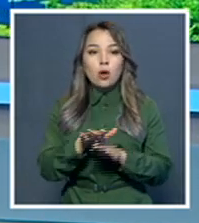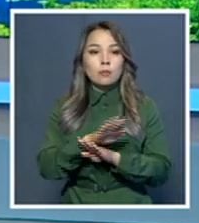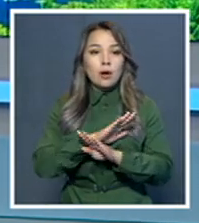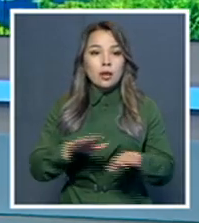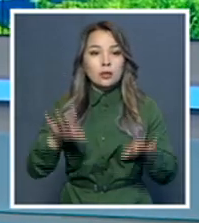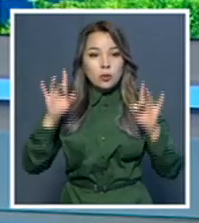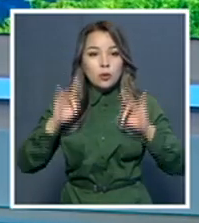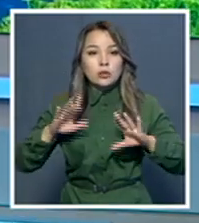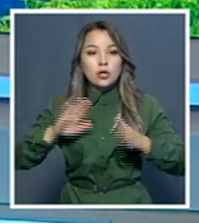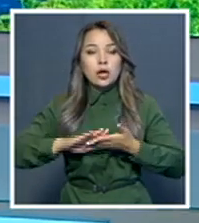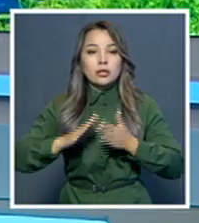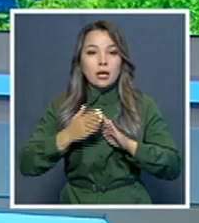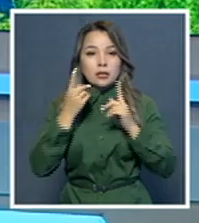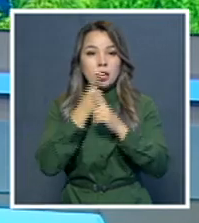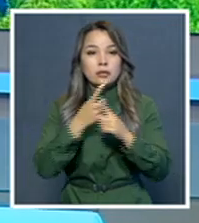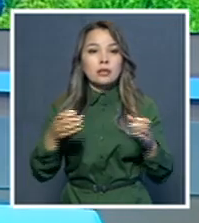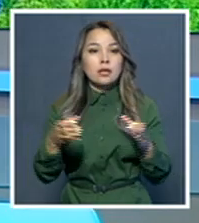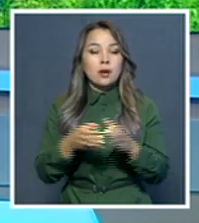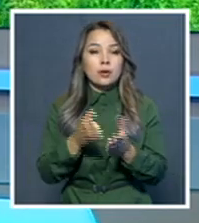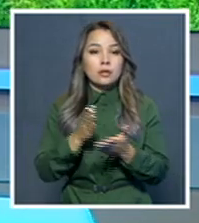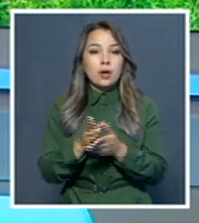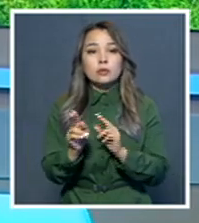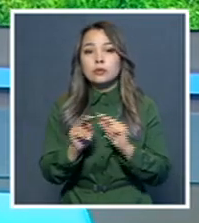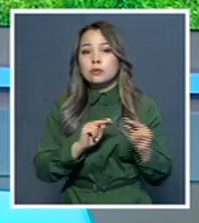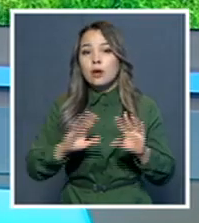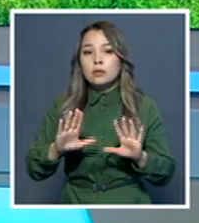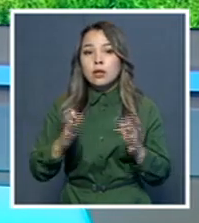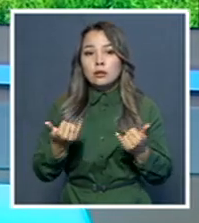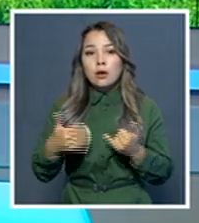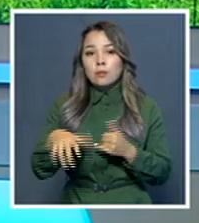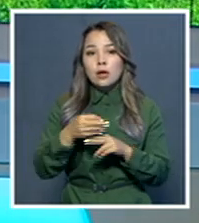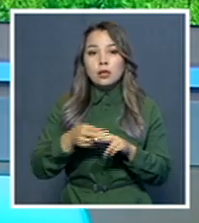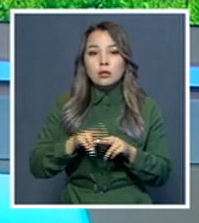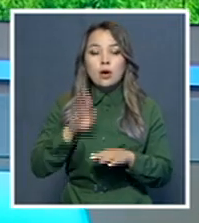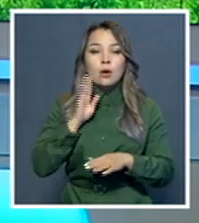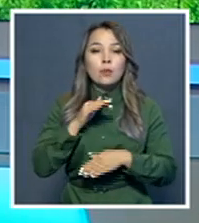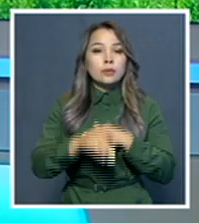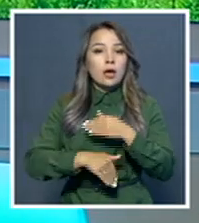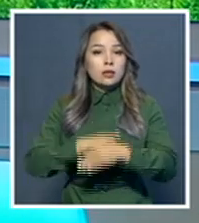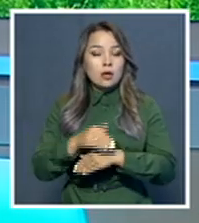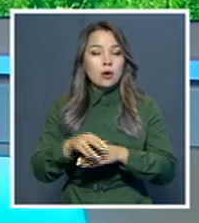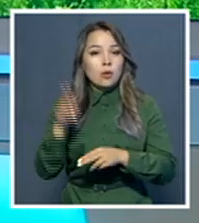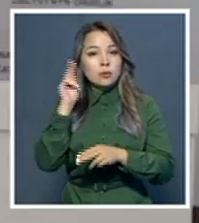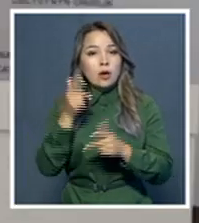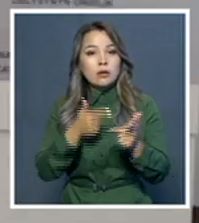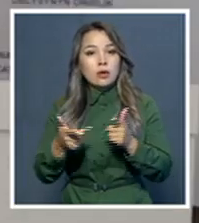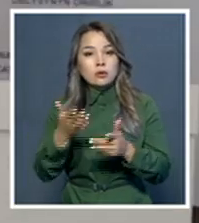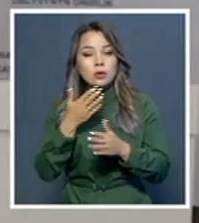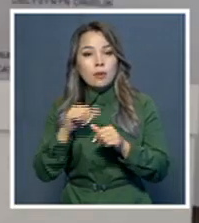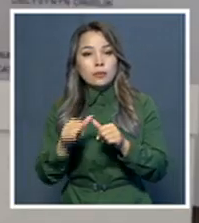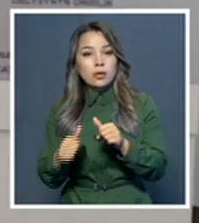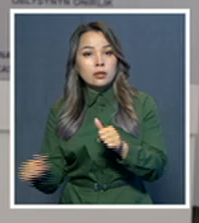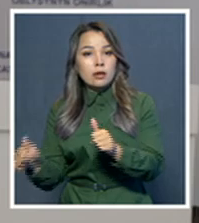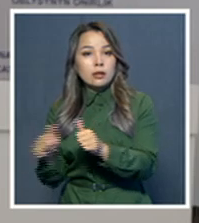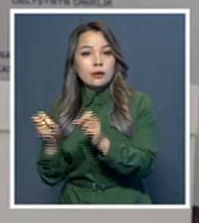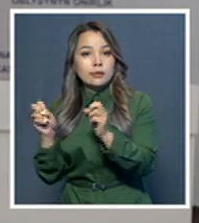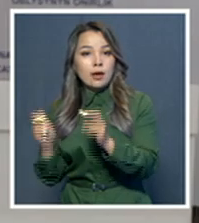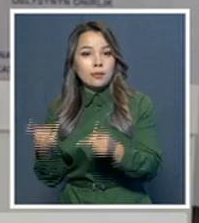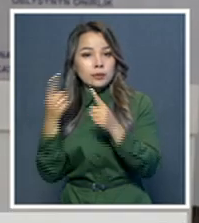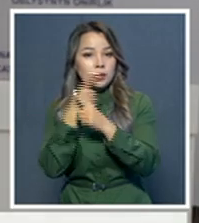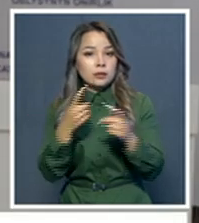жағдайлар департаменті қызметкерлерінің айтуынша, қайғылы оқиғалардың барлығы дерлік шомылуға бейімделмеген жағалауларда тіркелген.